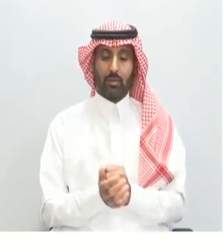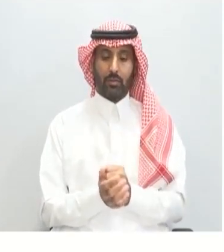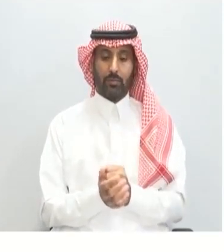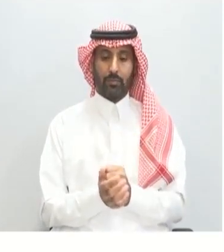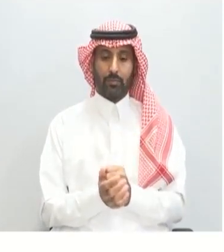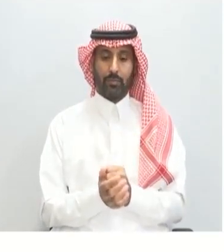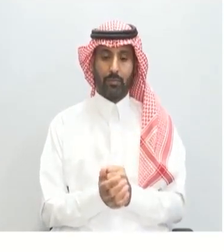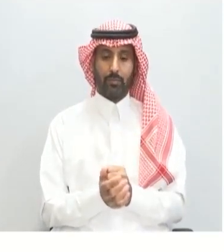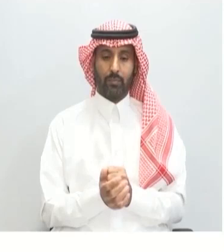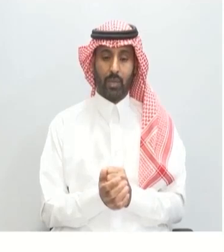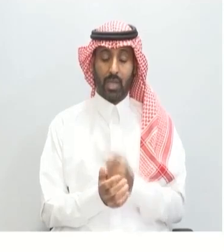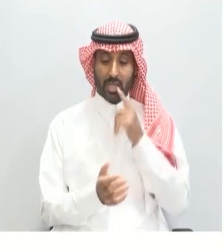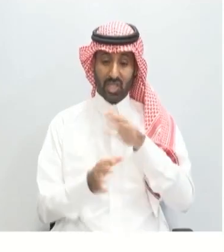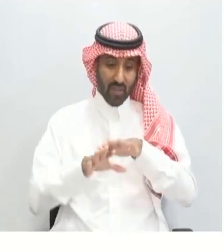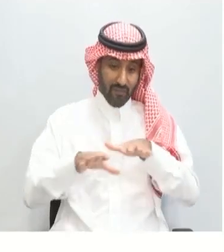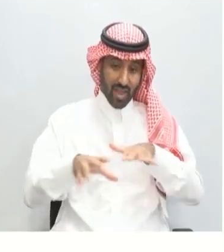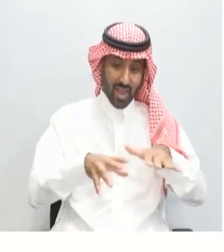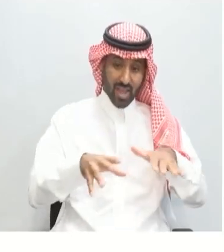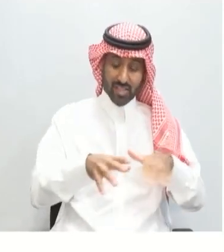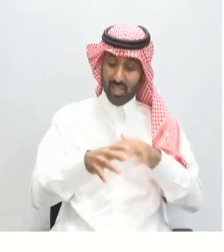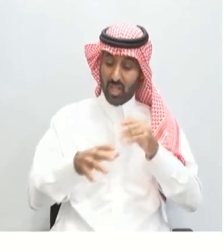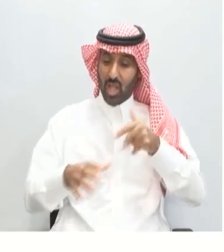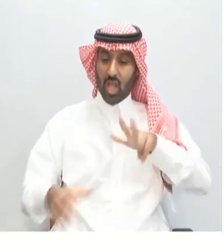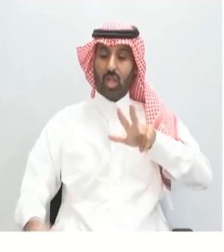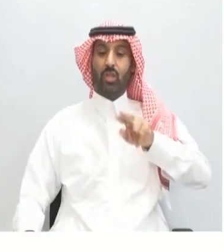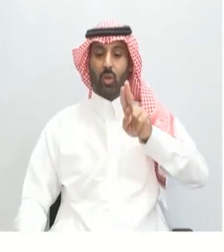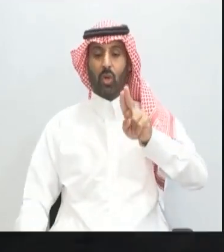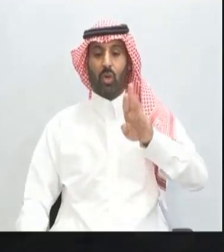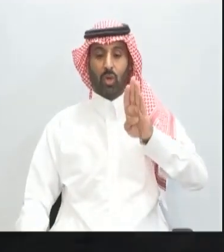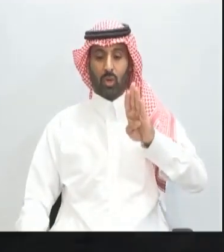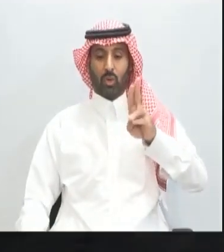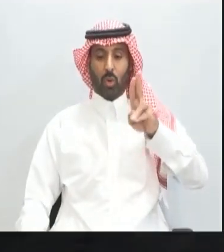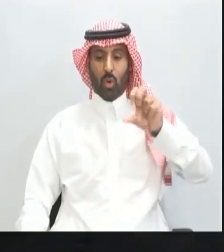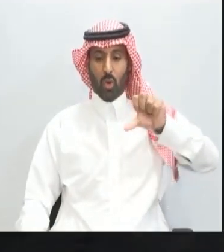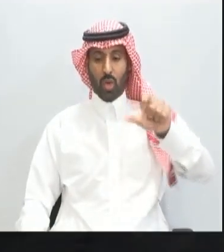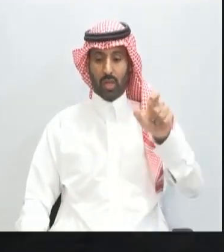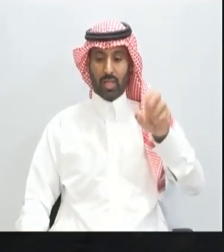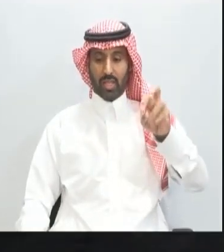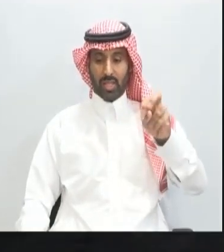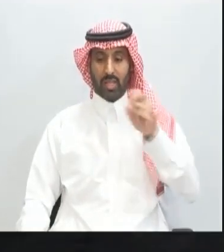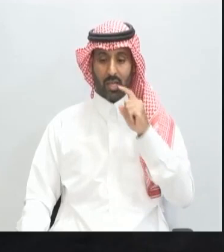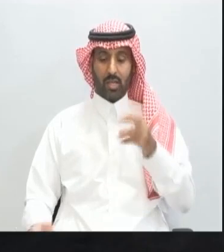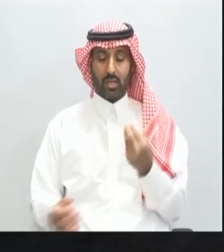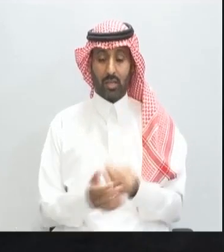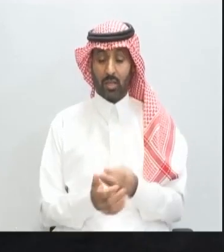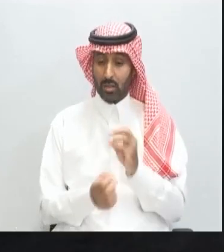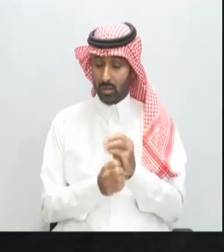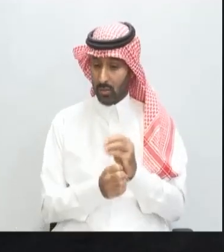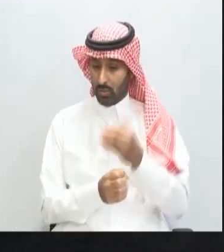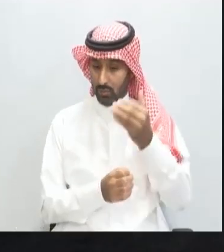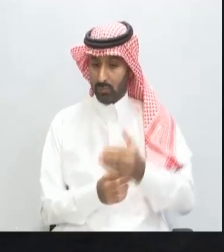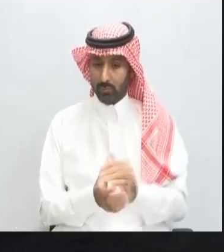النظريه او نظريه الصفائح التكتونيه في هذا الدرس ابنائي وبنات الطلاب انا وانتم نتعرف